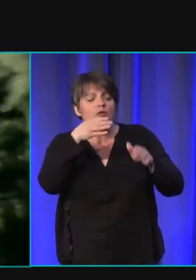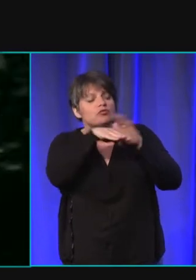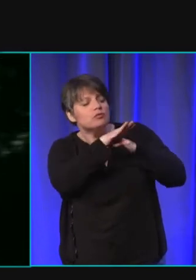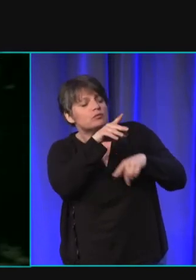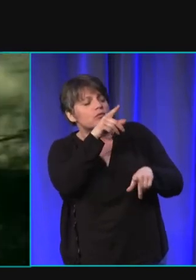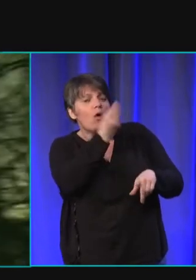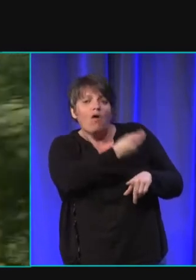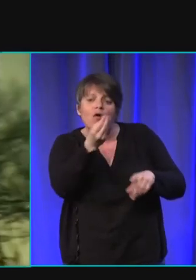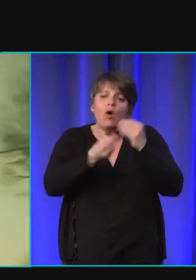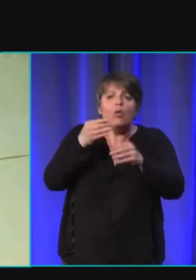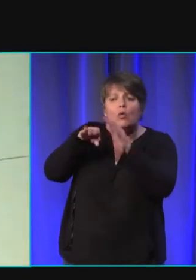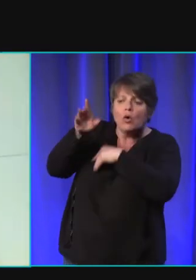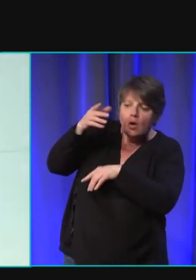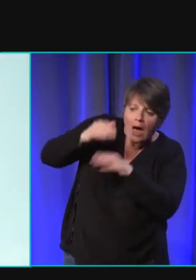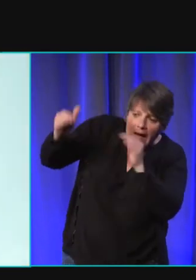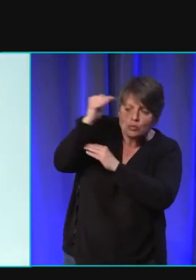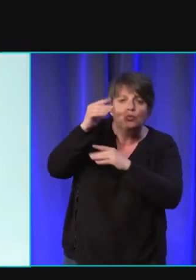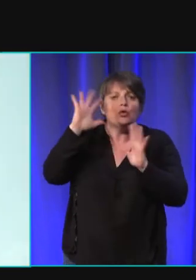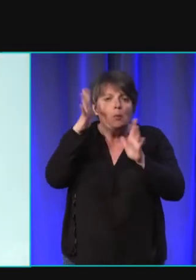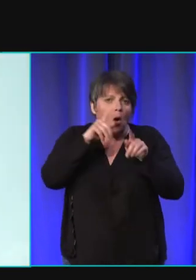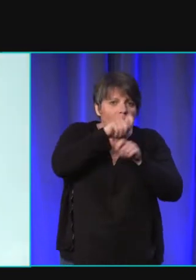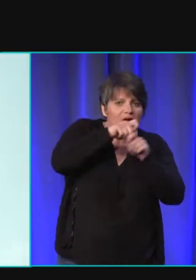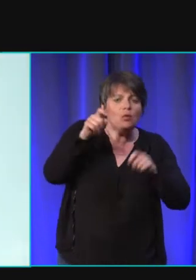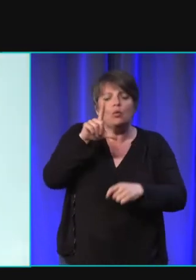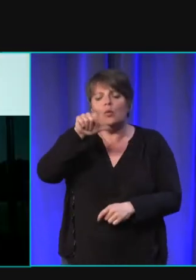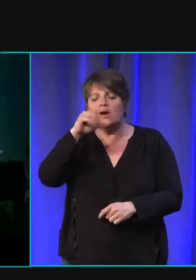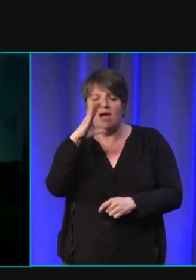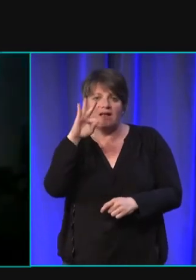adultes au cours de séries de sprint. Donc je vous laisse regarder un petit peu la vidéo.